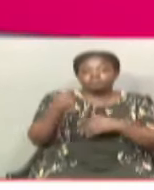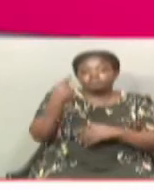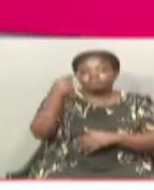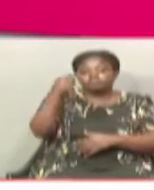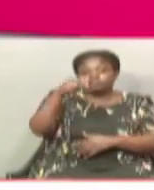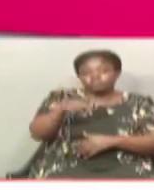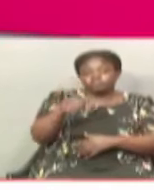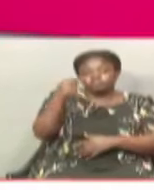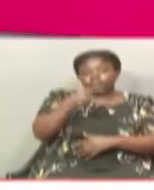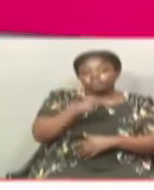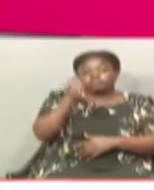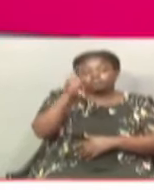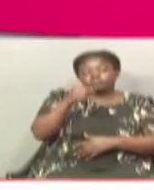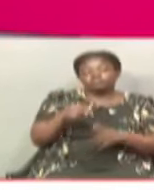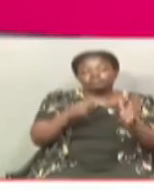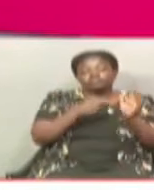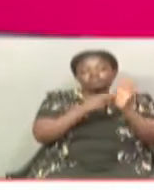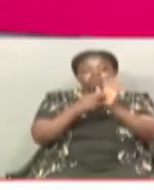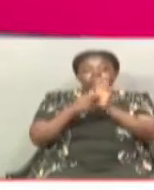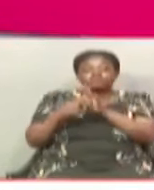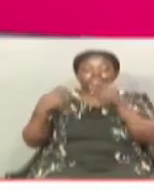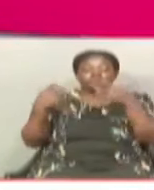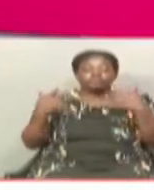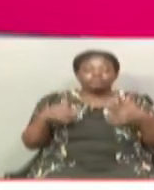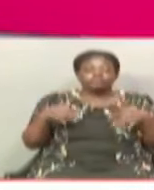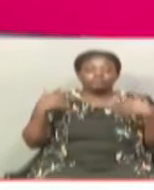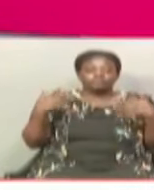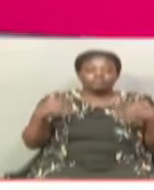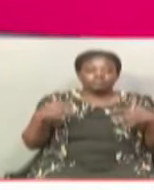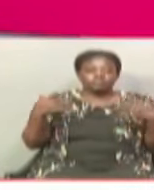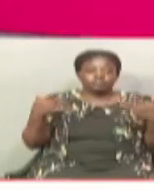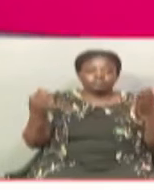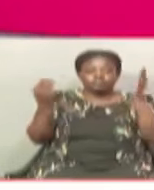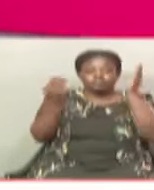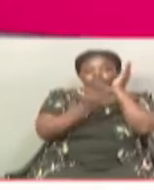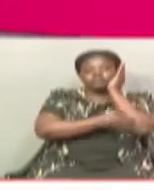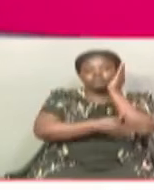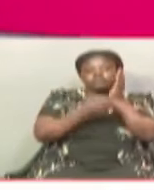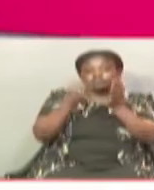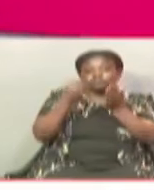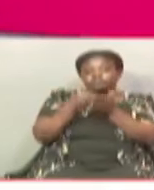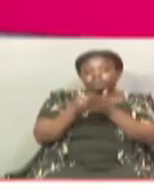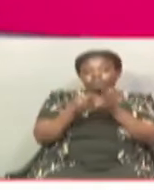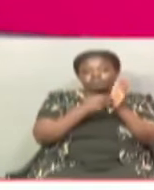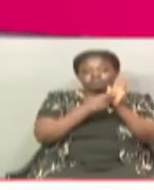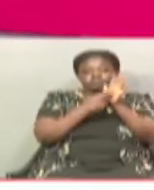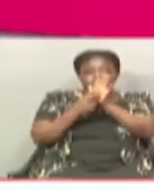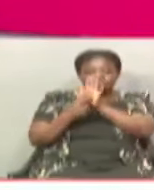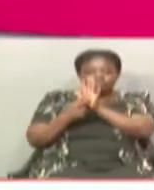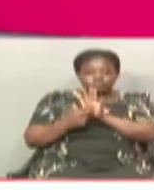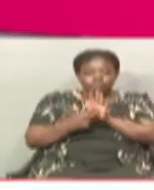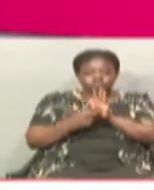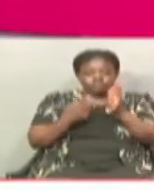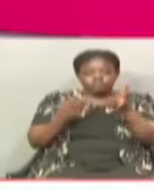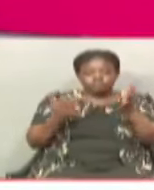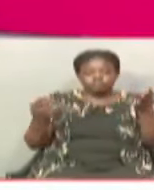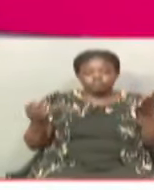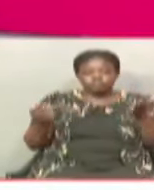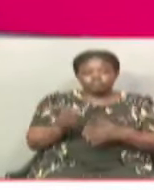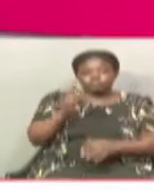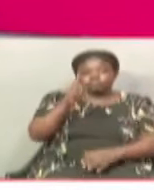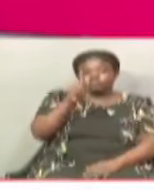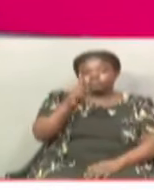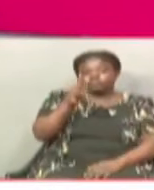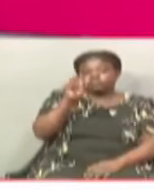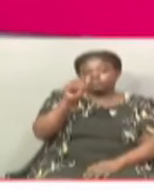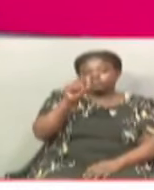zokka okutuuka ku mwoleso gaggadde ogwa Harvest Money Expo nga guno ogenda kubeera ku kisaawe ekkolola